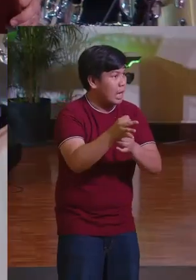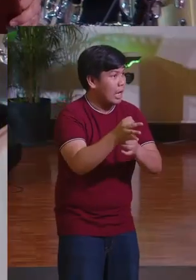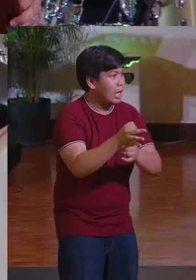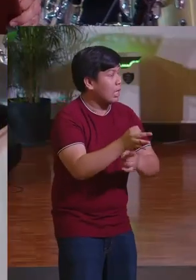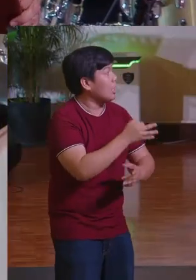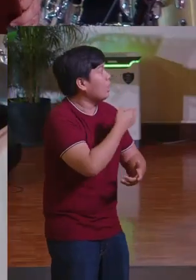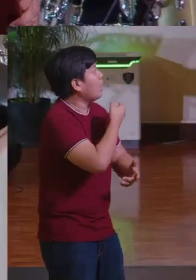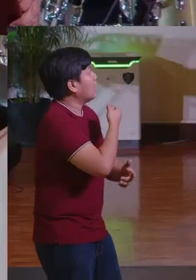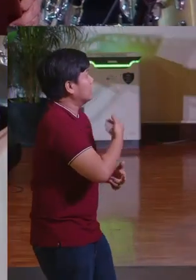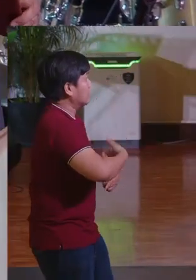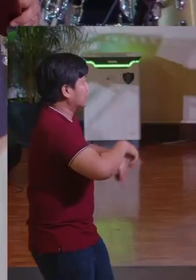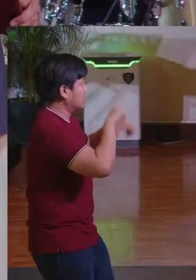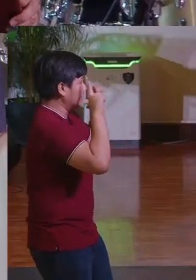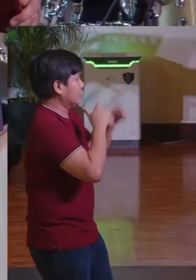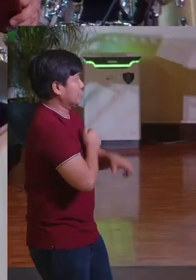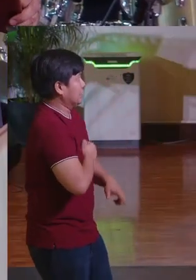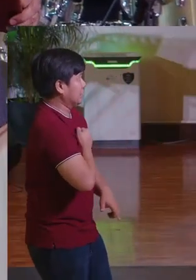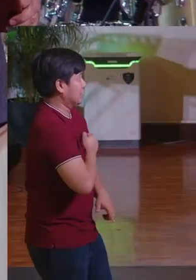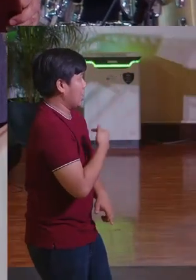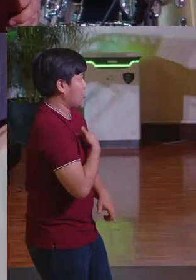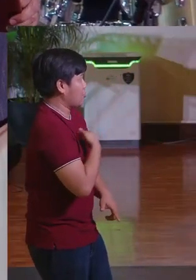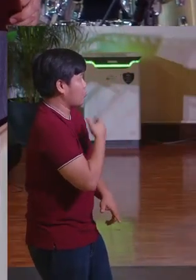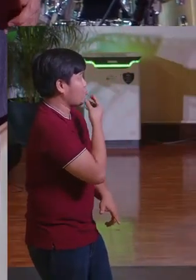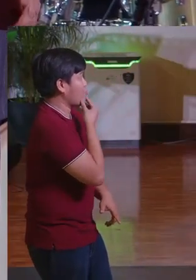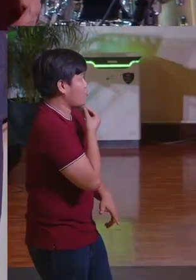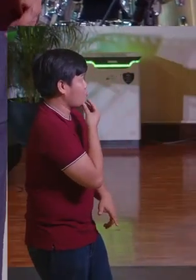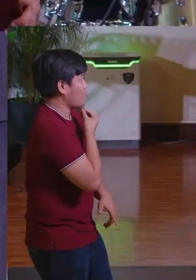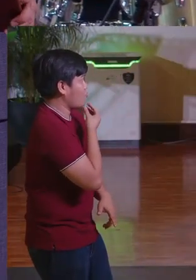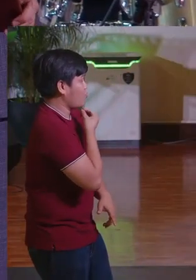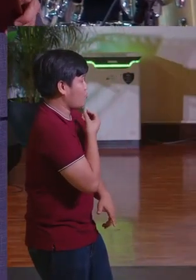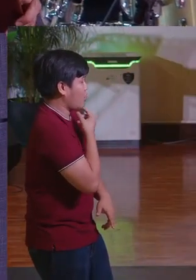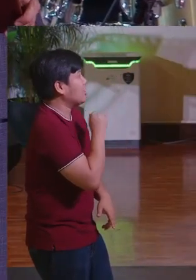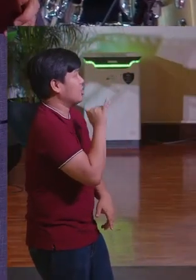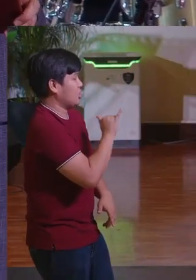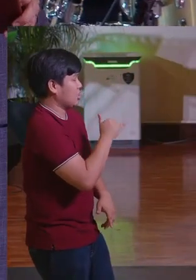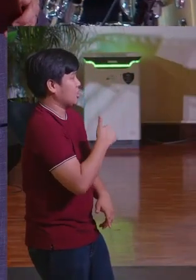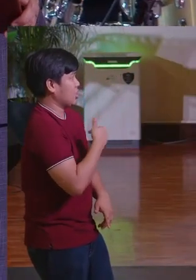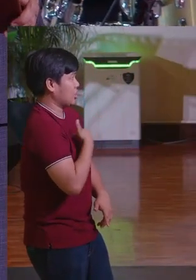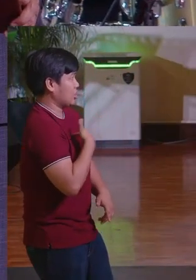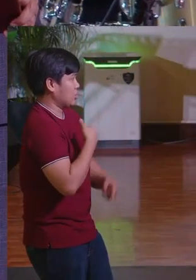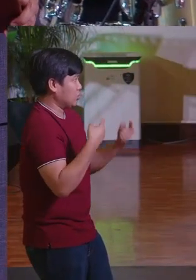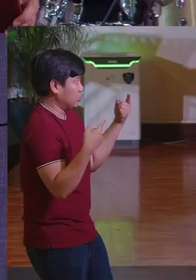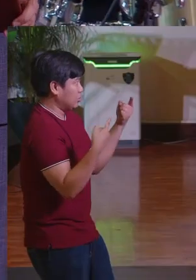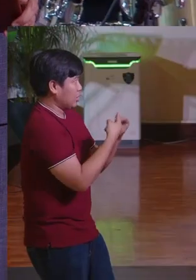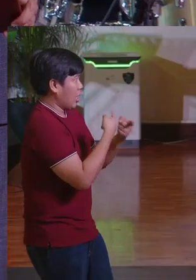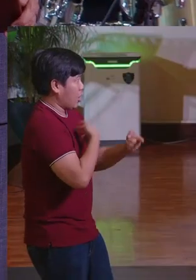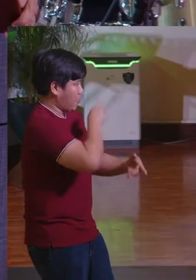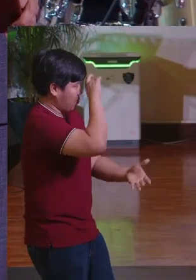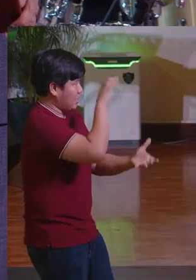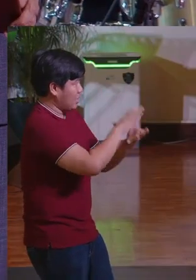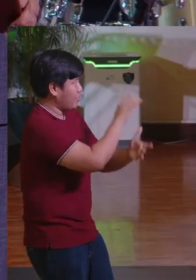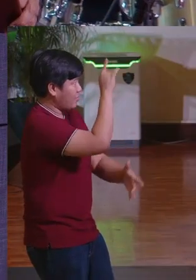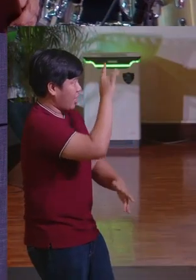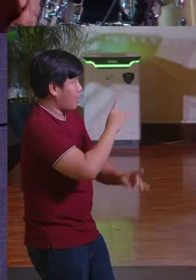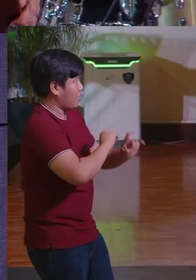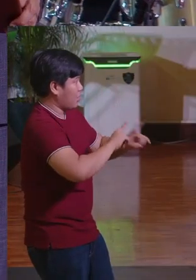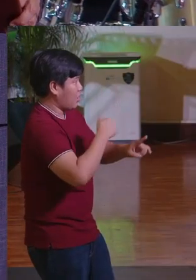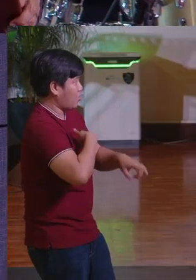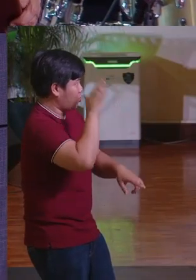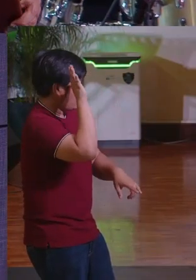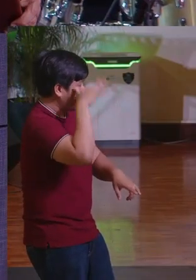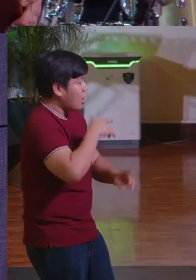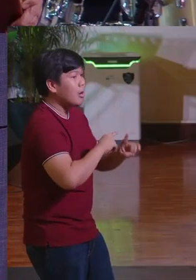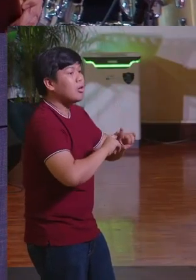Jonah. Ginamit po ito kahit na ito ay isang kontradiksyon bilang isang magandang halimbawa para sa ating lahat.